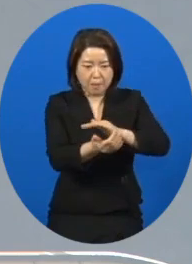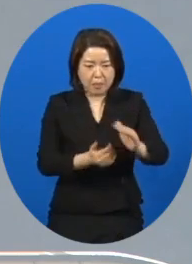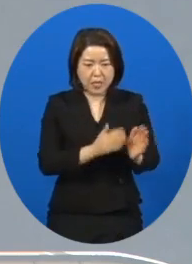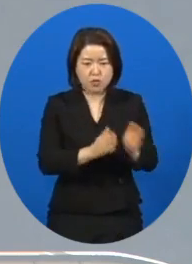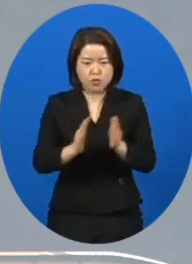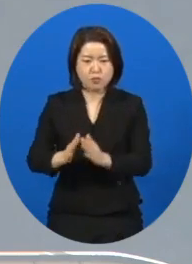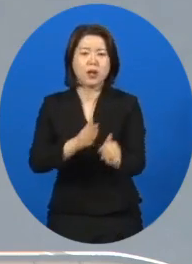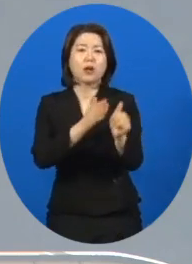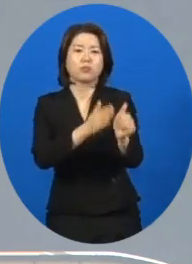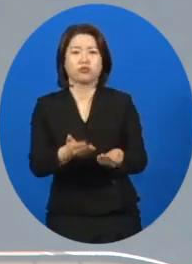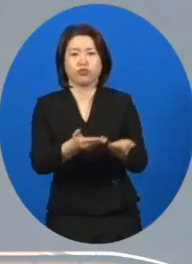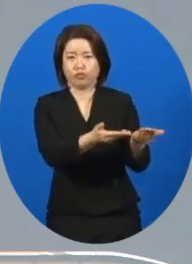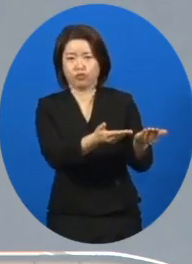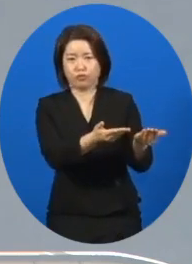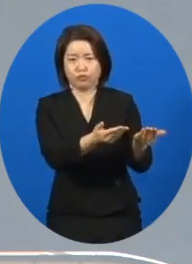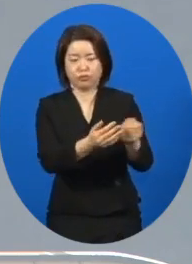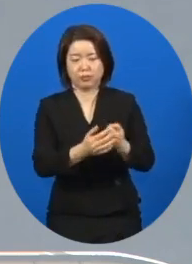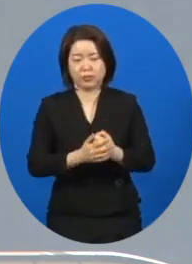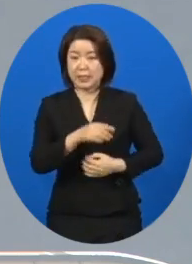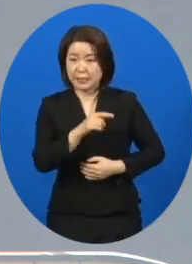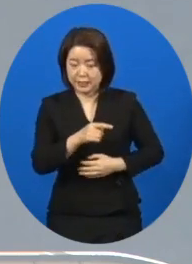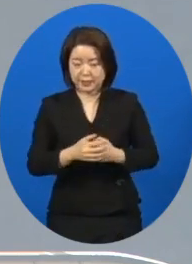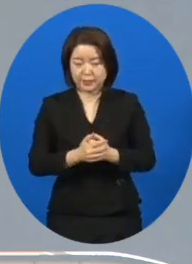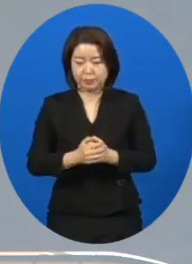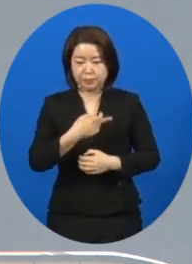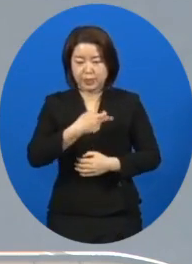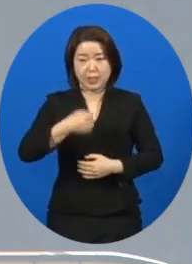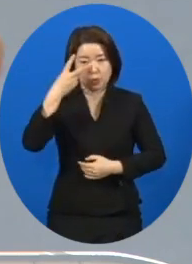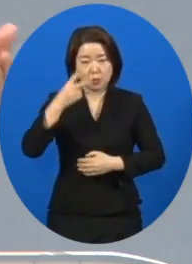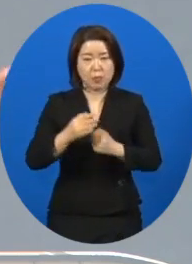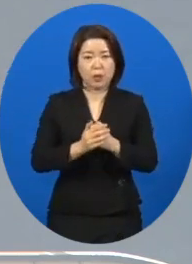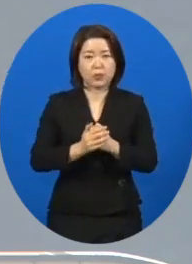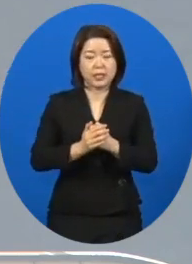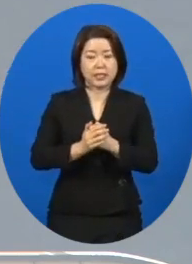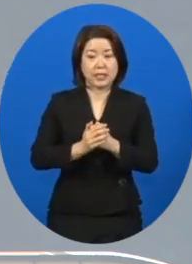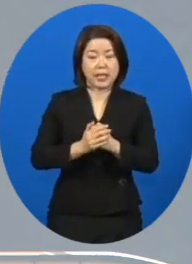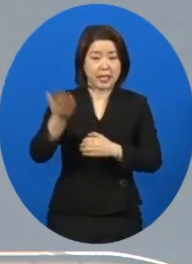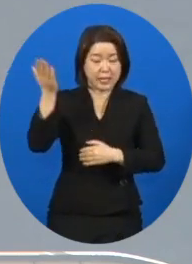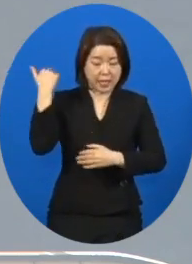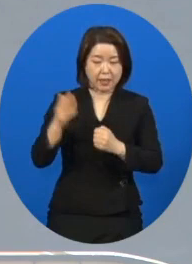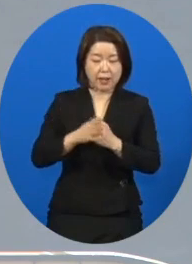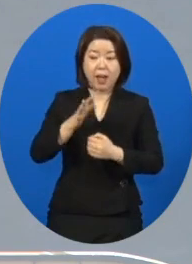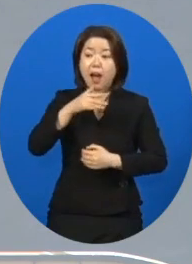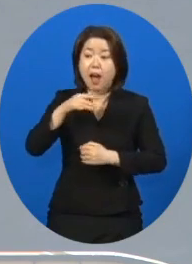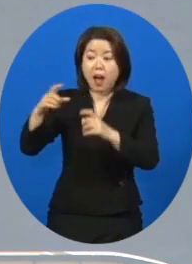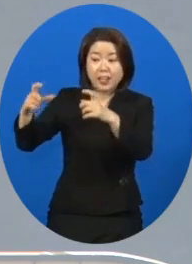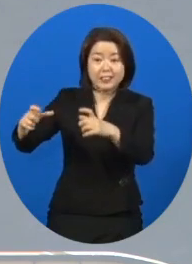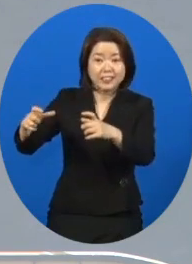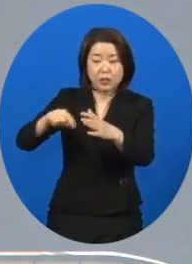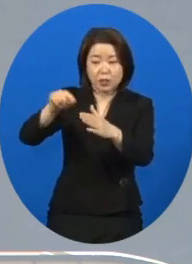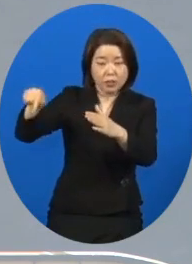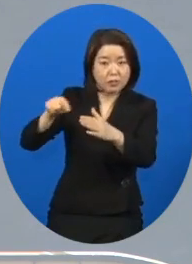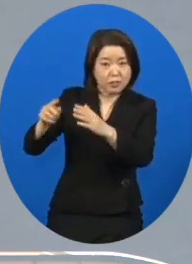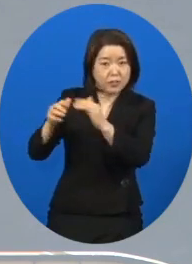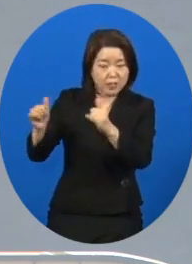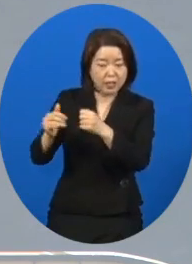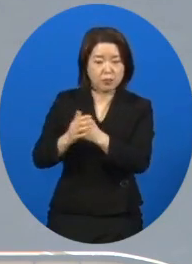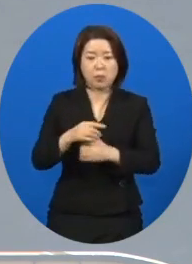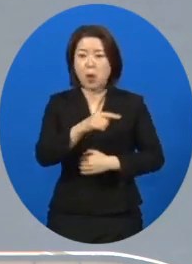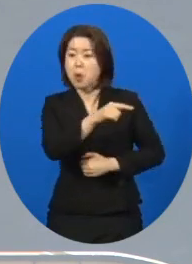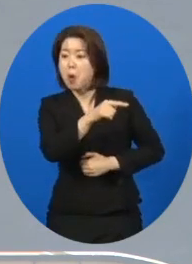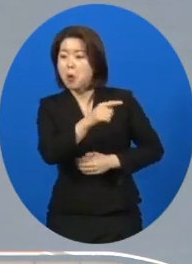권합니다. 그것은 사도 바울이 그동안에 마게도니아 지역에 있는 다른 교회에 고린도 교회